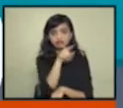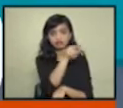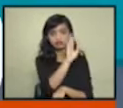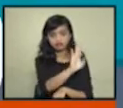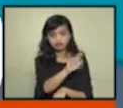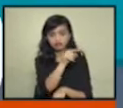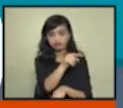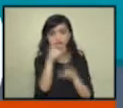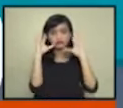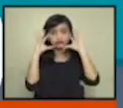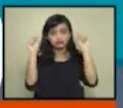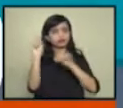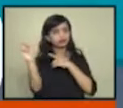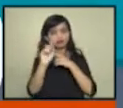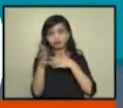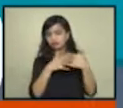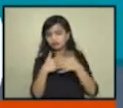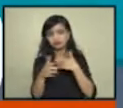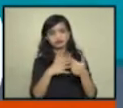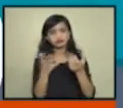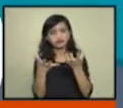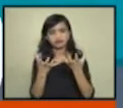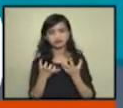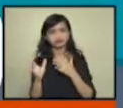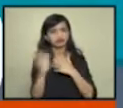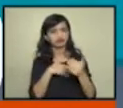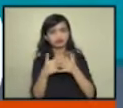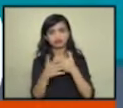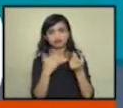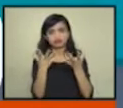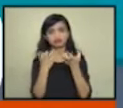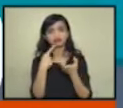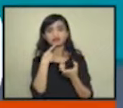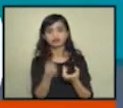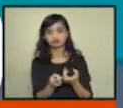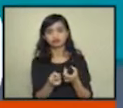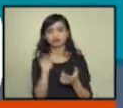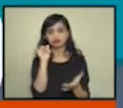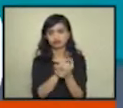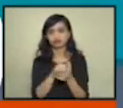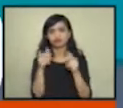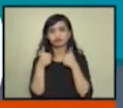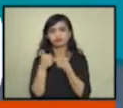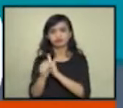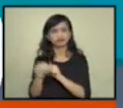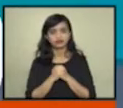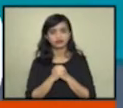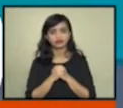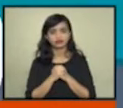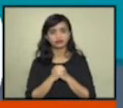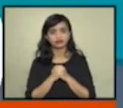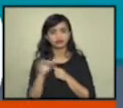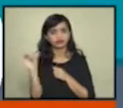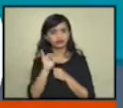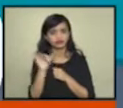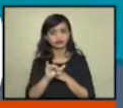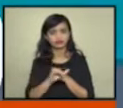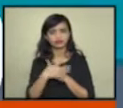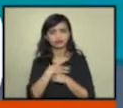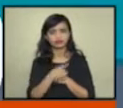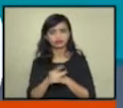presidente, kung ano yung gusto niya, kung anong gusto niyang sabihin, kailangan masusunod. Para po siyang yung dictator